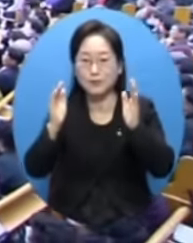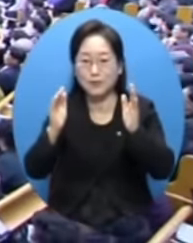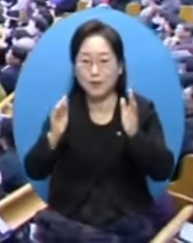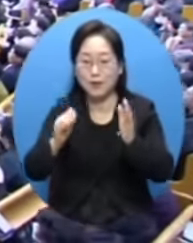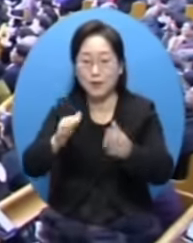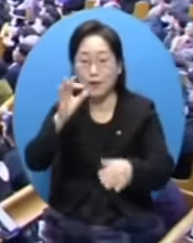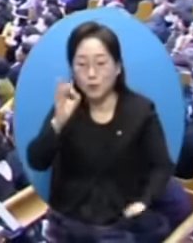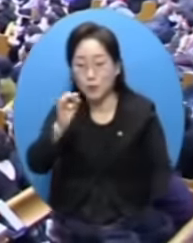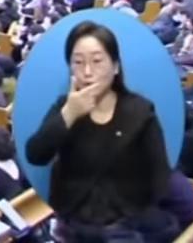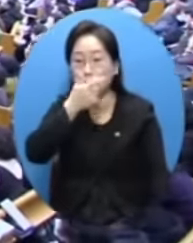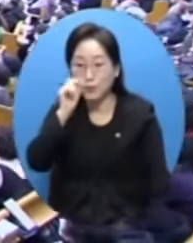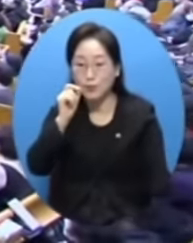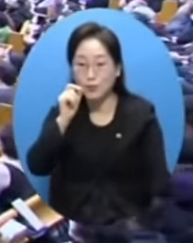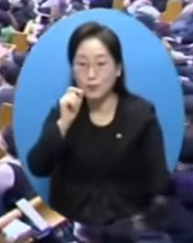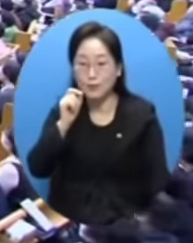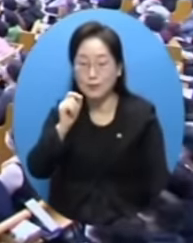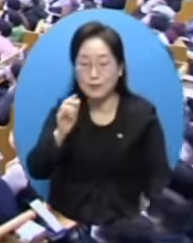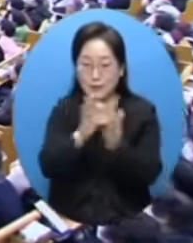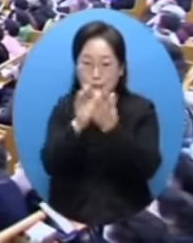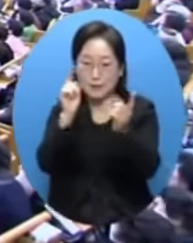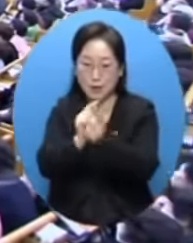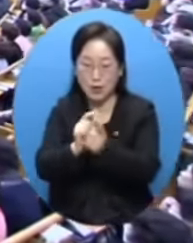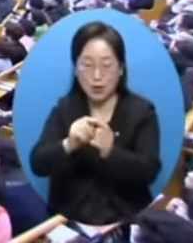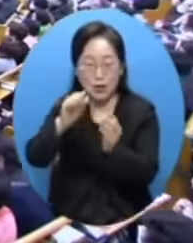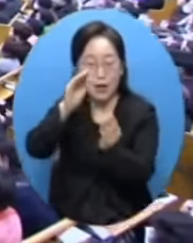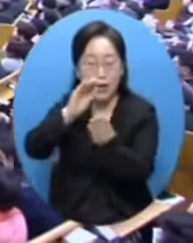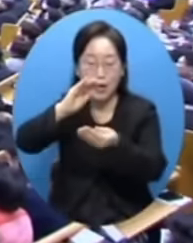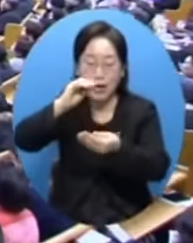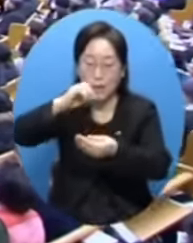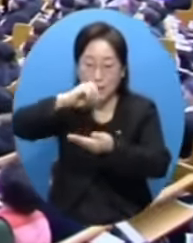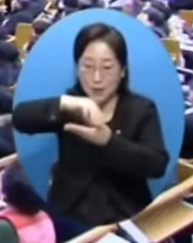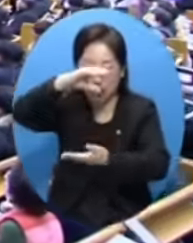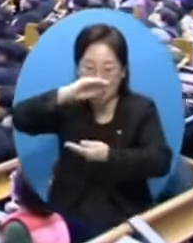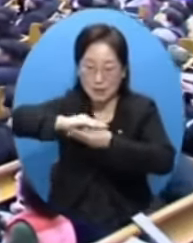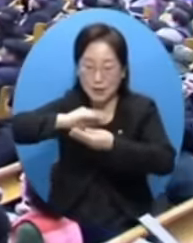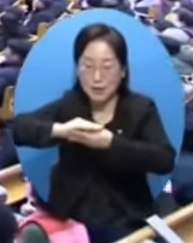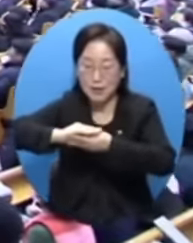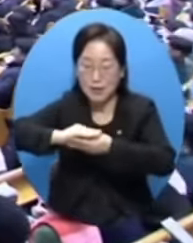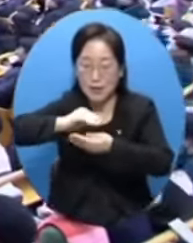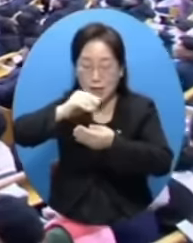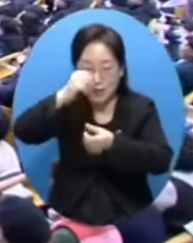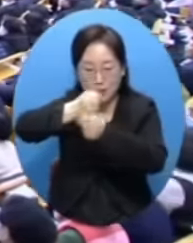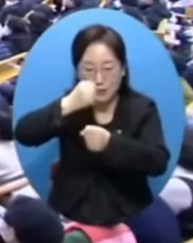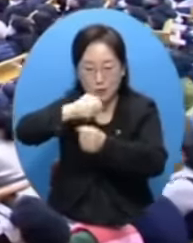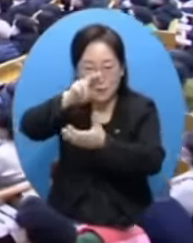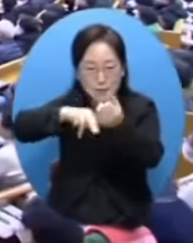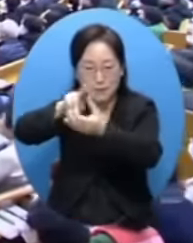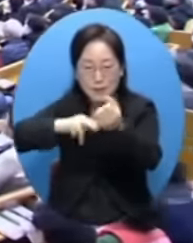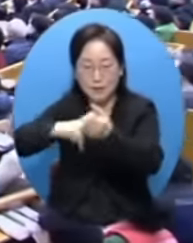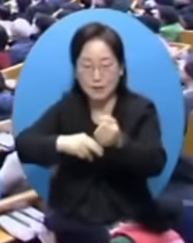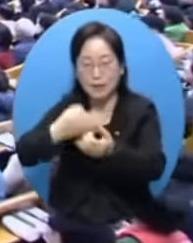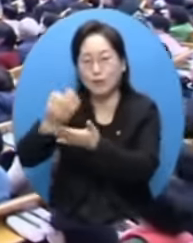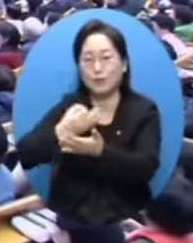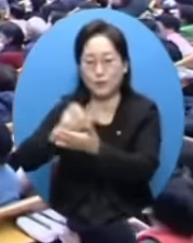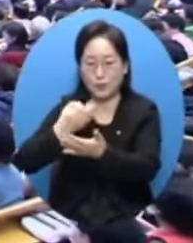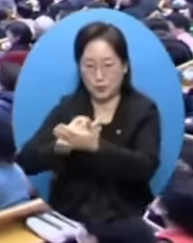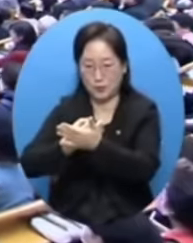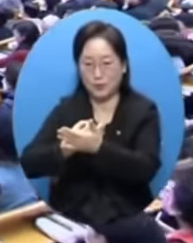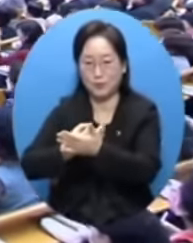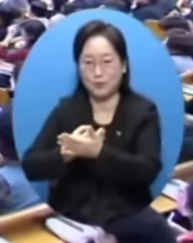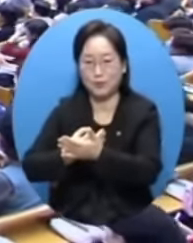학비가 부족하니까 자기가 직접 샌드위치를 만들어고 팔아 가지고 그래서 자기 학비를 보태고